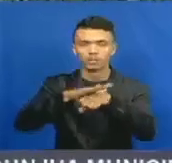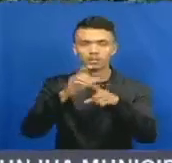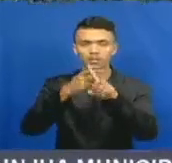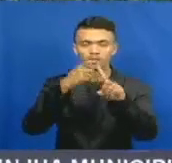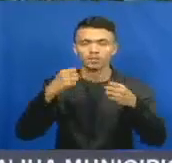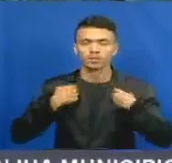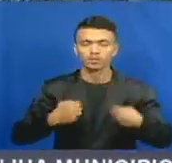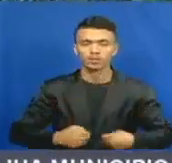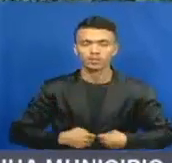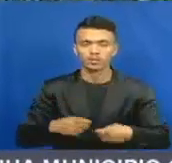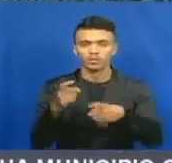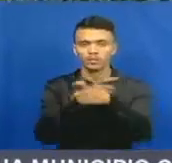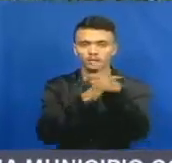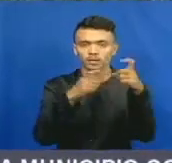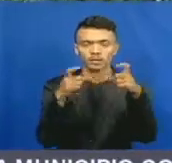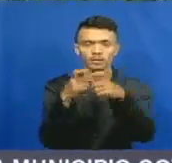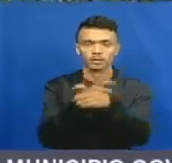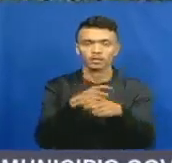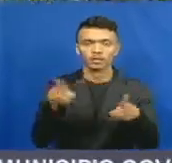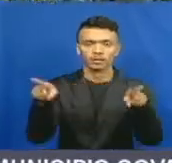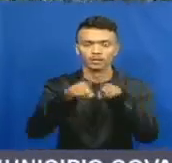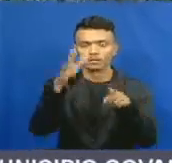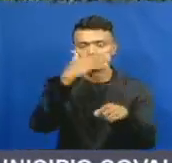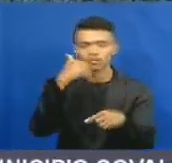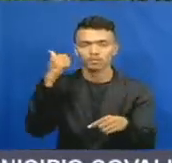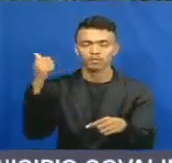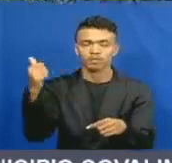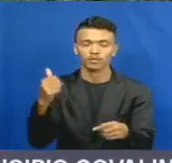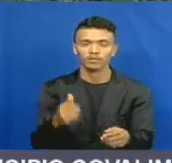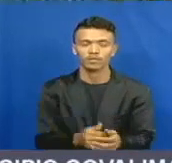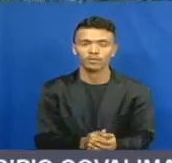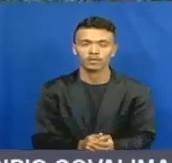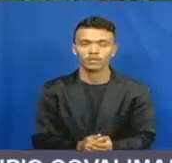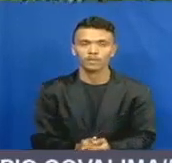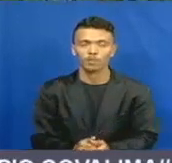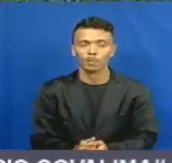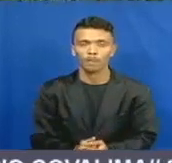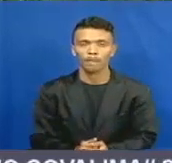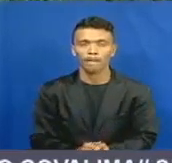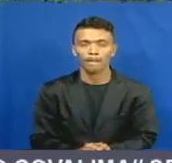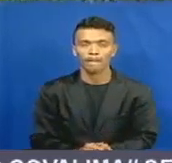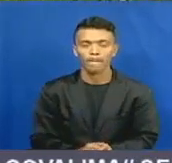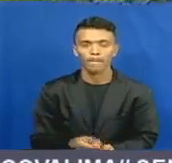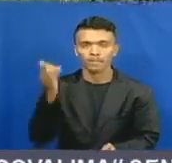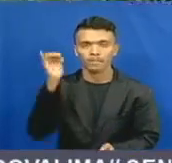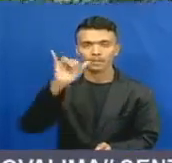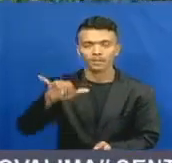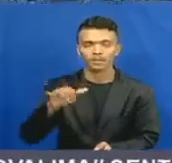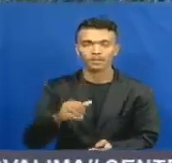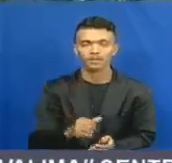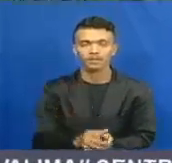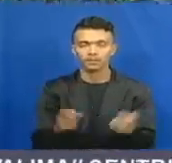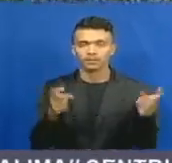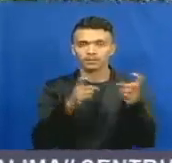sensau dan ne kapas tamba pati serne hale serne tamba dia putu tamba babai sira rega ne ujali dia ne